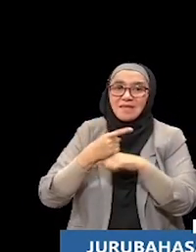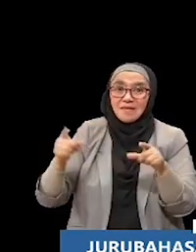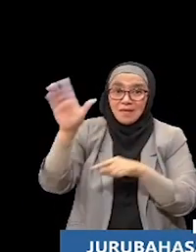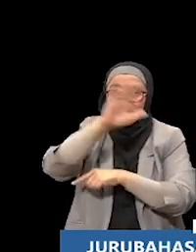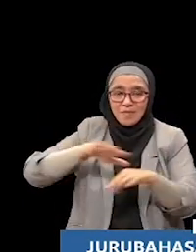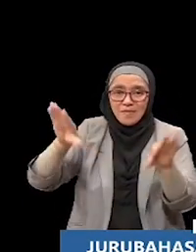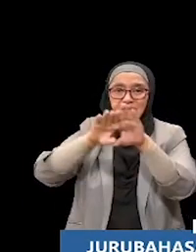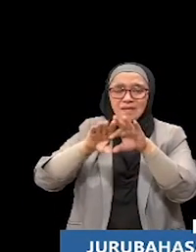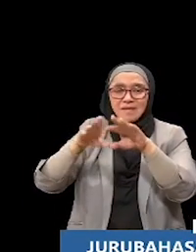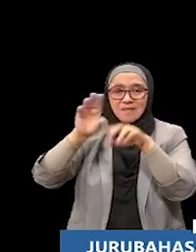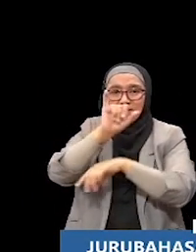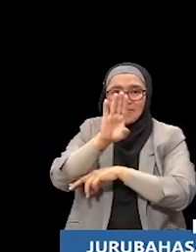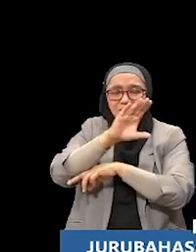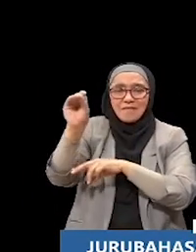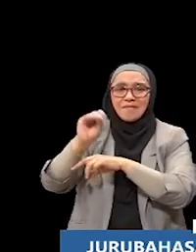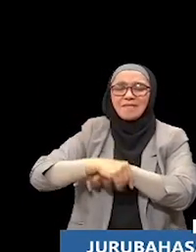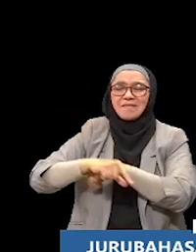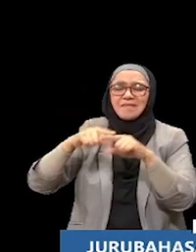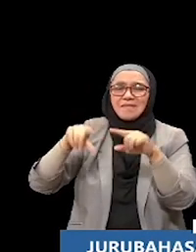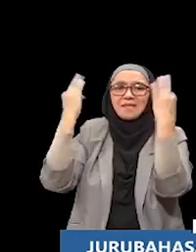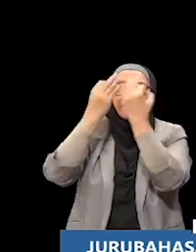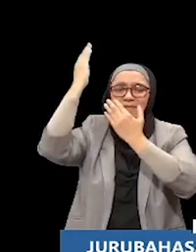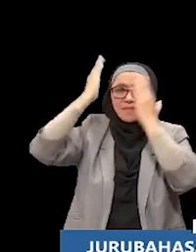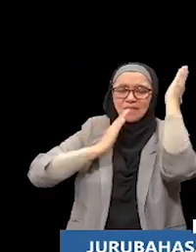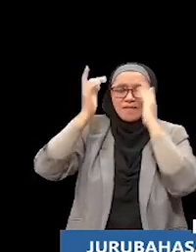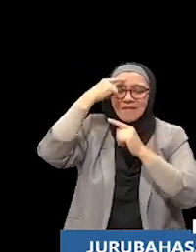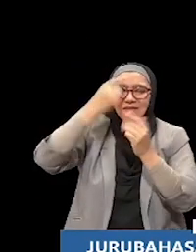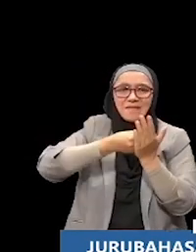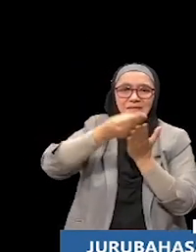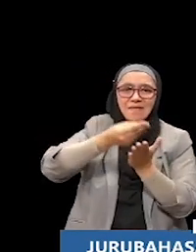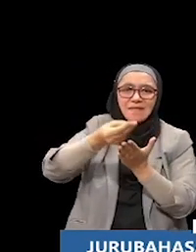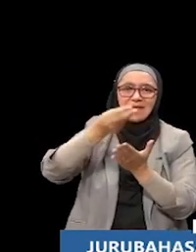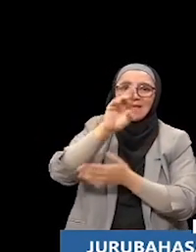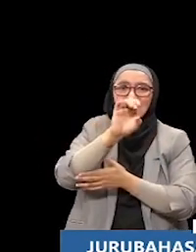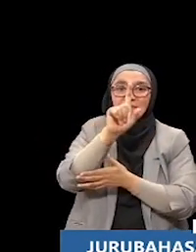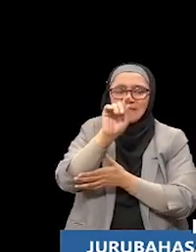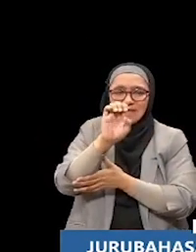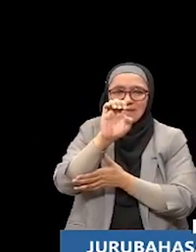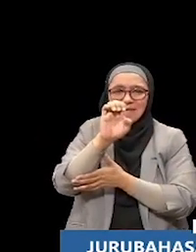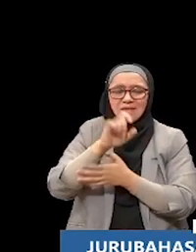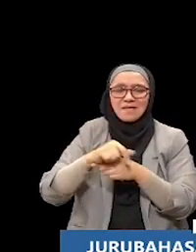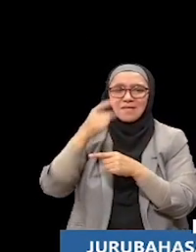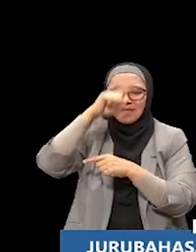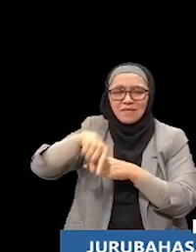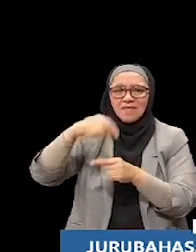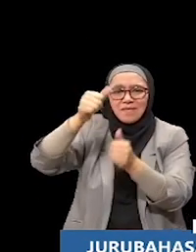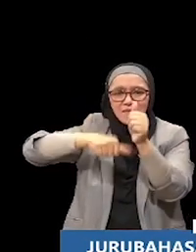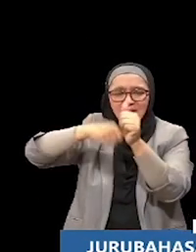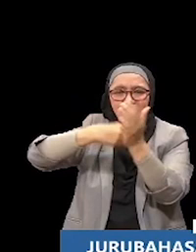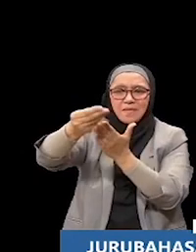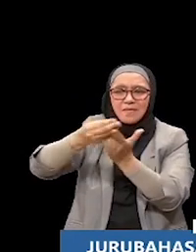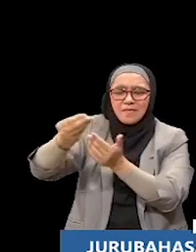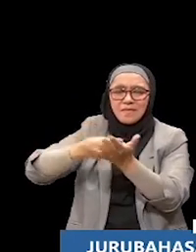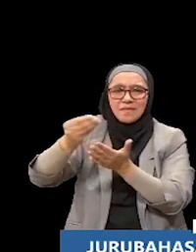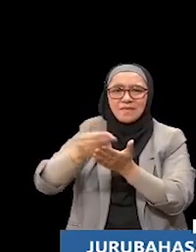bernilai RM30 bagi setiap pembelian bernilai RM100 yang kita tawarkan ke atas pembelian mana-mana produk kraft Malaysia